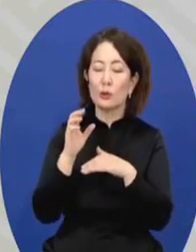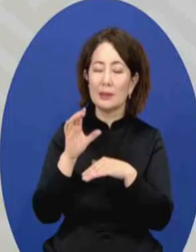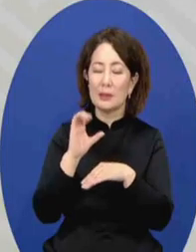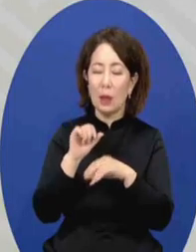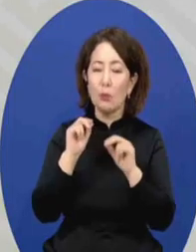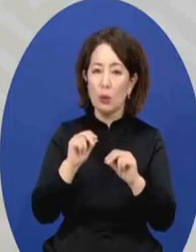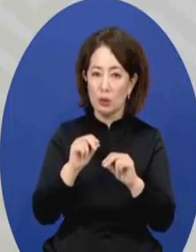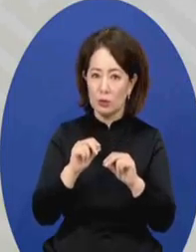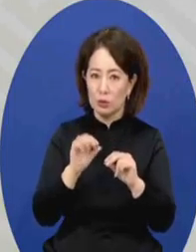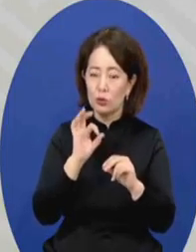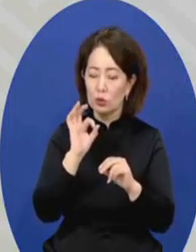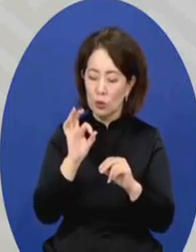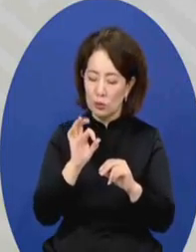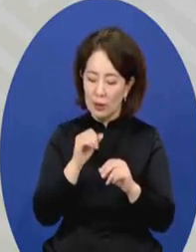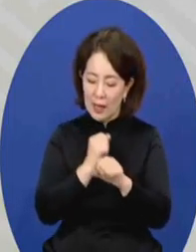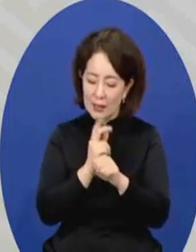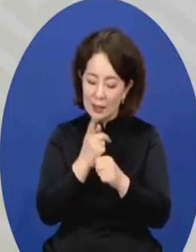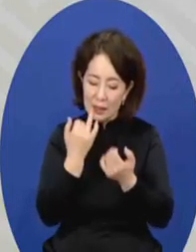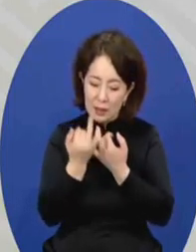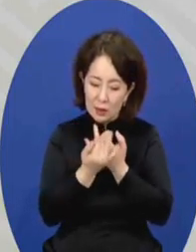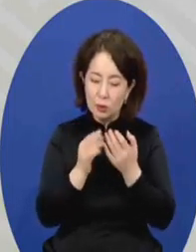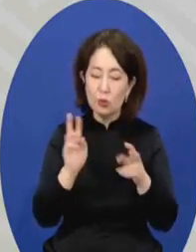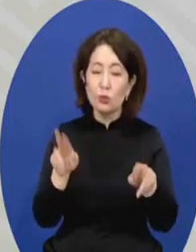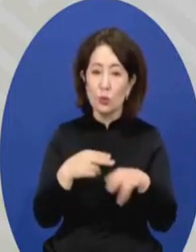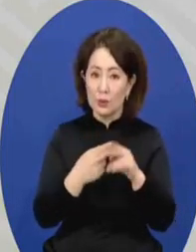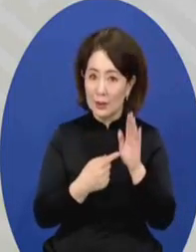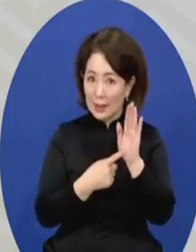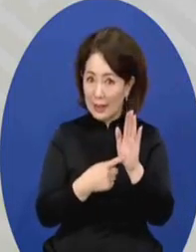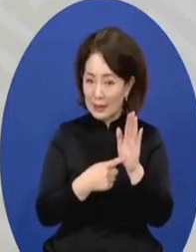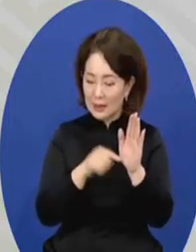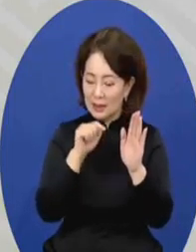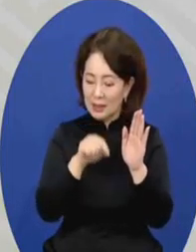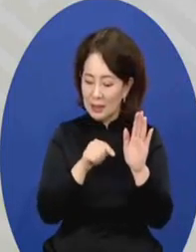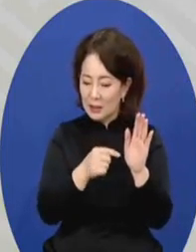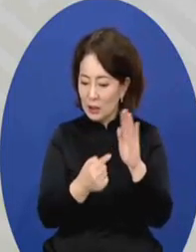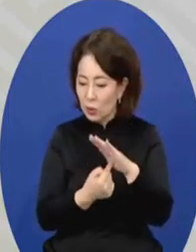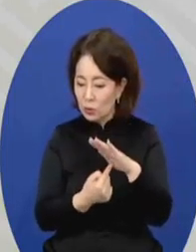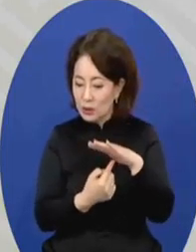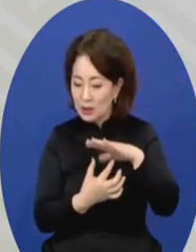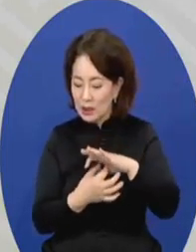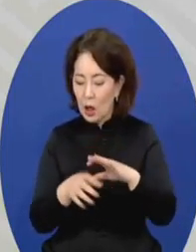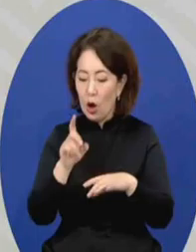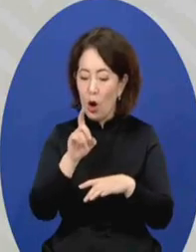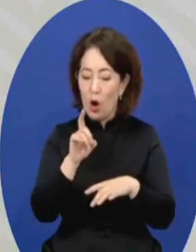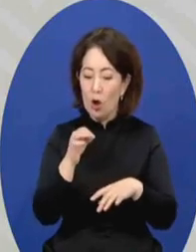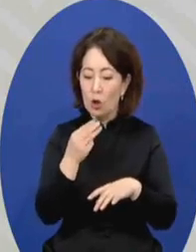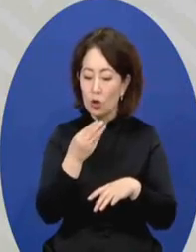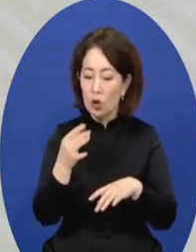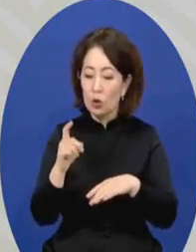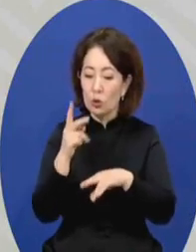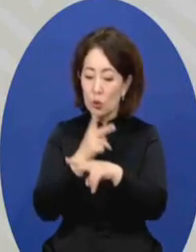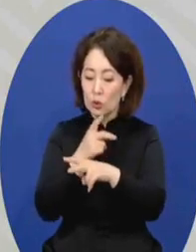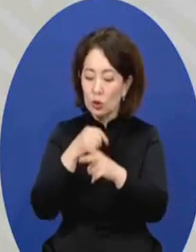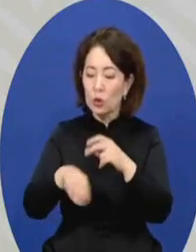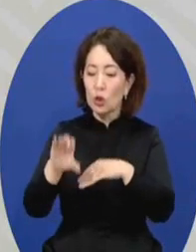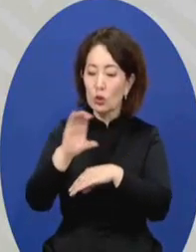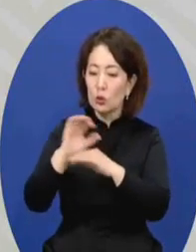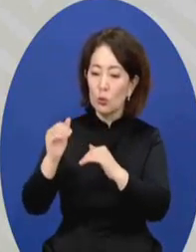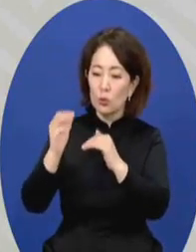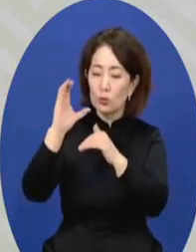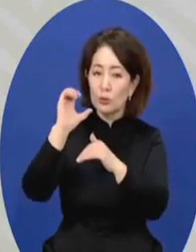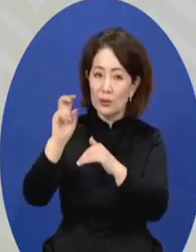нь зүйтэй гэсэн ийм одоо ажлын хэсгийн дүгнэлт гарсан. Энэ дээр үндэслээд өнөөдөр хоршооныхоо хуулинд сум хөгжүүлэх санг бол